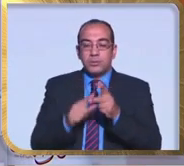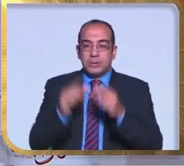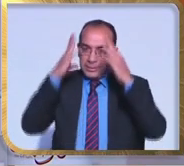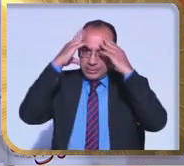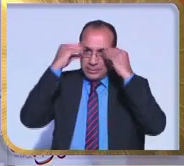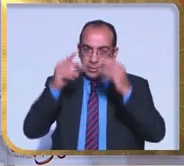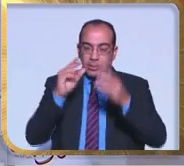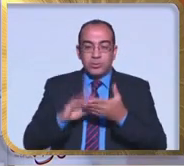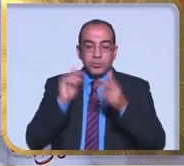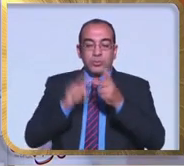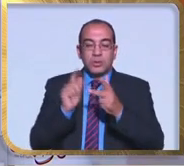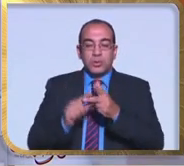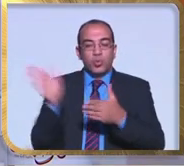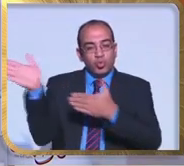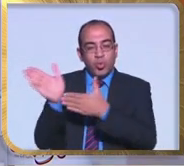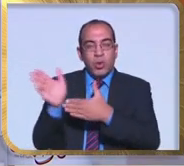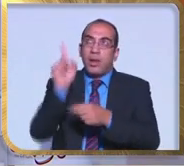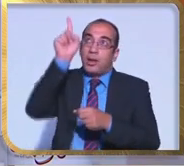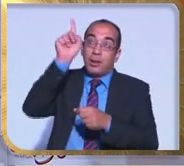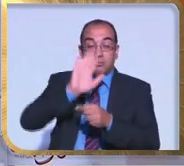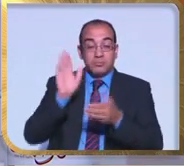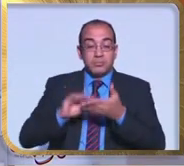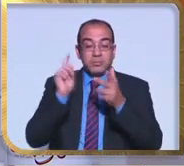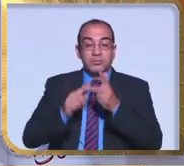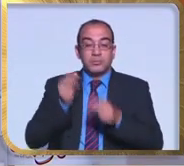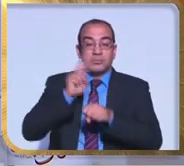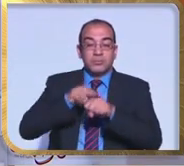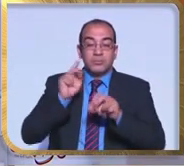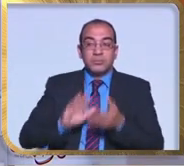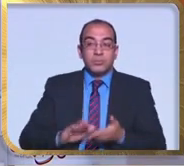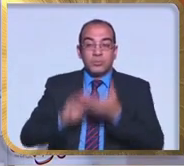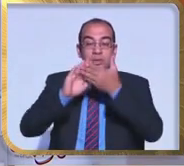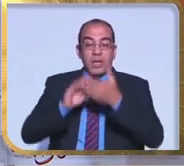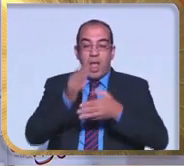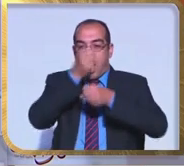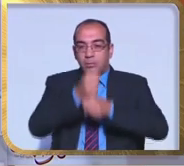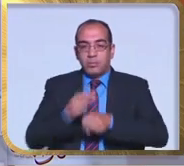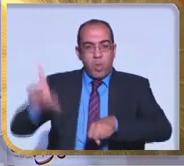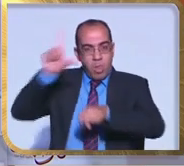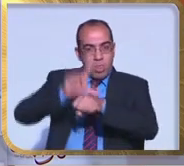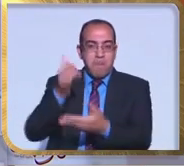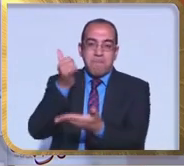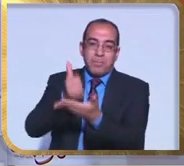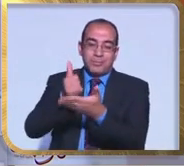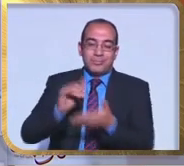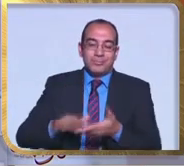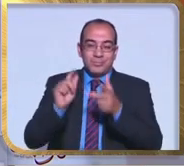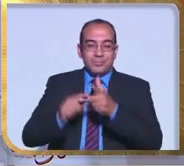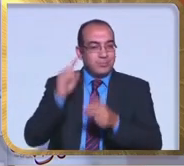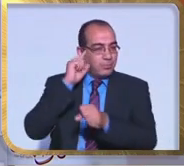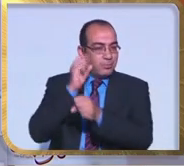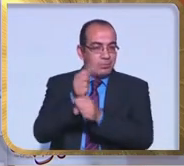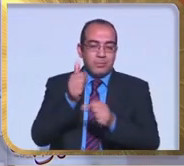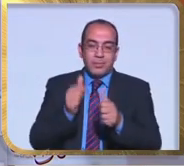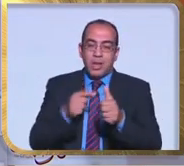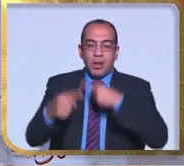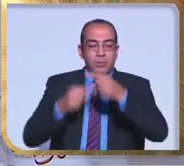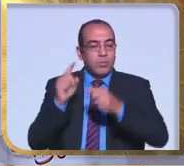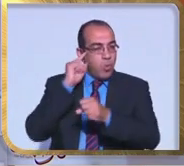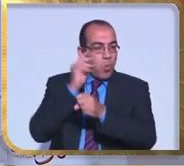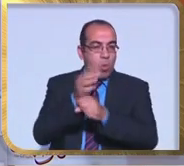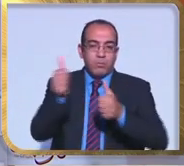تطوع تنفل انت بتتطوعين به، فأنت أميرة على نفسك، إن شئتي كملتي وإن